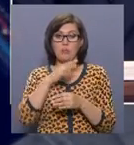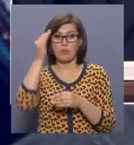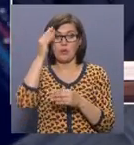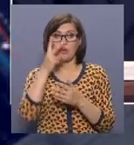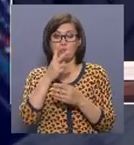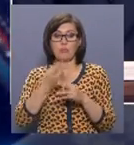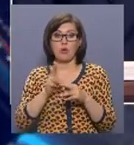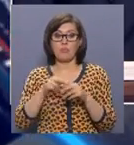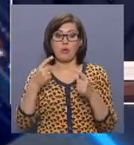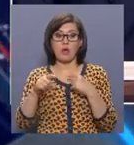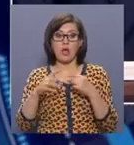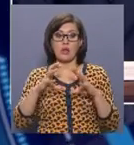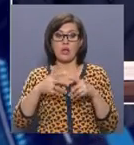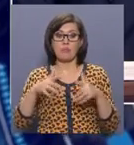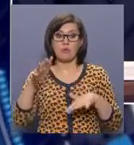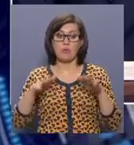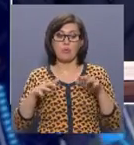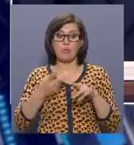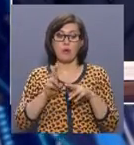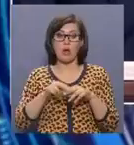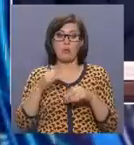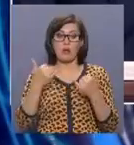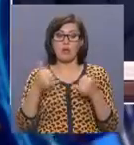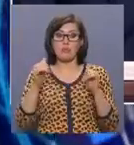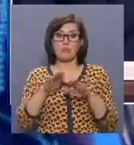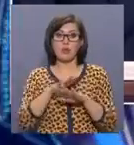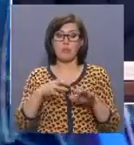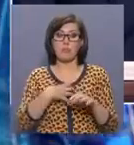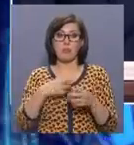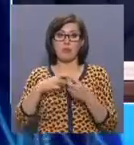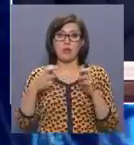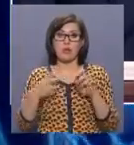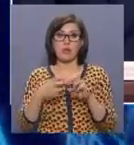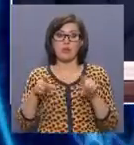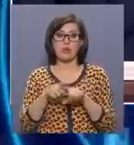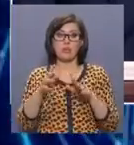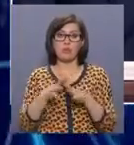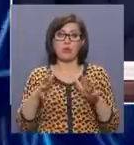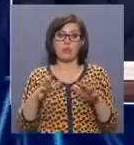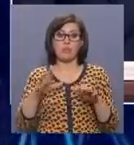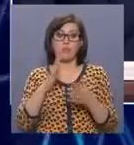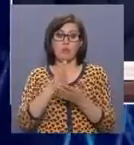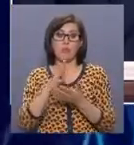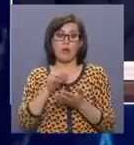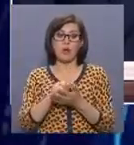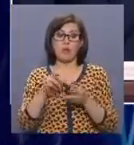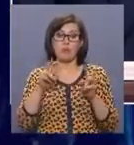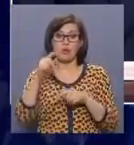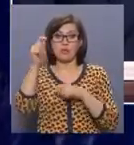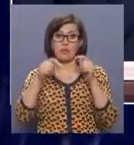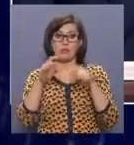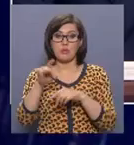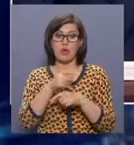білдірді. Одан өзге әлемдік деңгейде әлі де болса шешілмеген маңызды мәселелердің басын шалып өтті. Аталмыш съезд